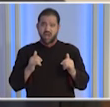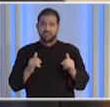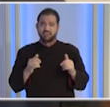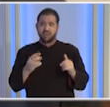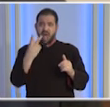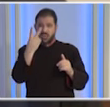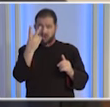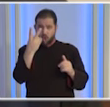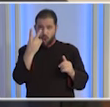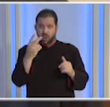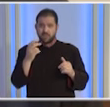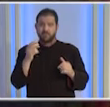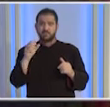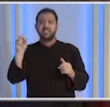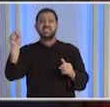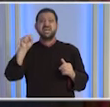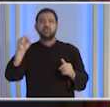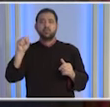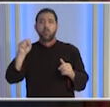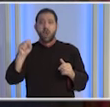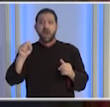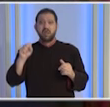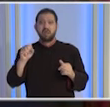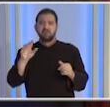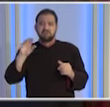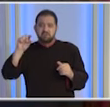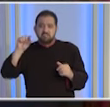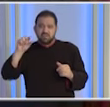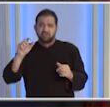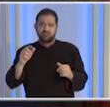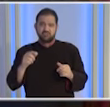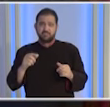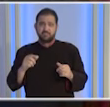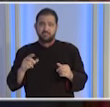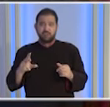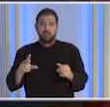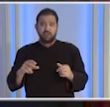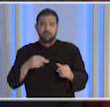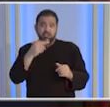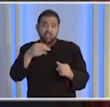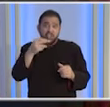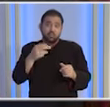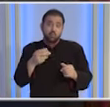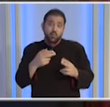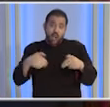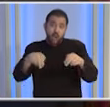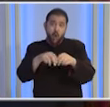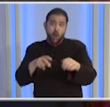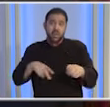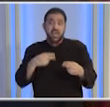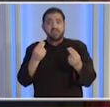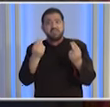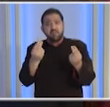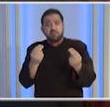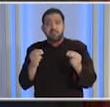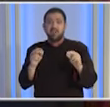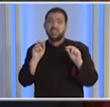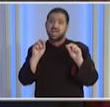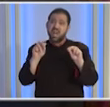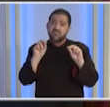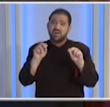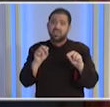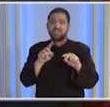atunci vin și ne spun așa, este benefică, să spunem așa, educația adolescentelor informarea lor în legătură